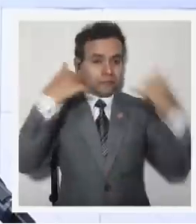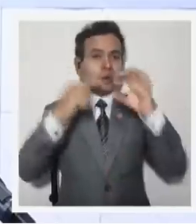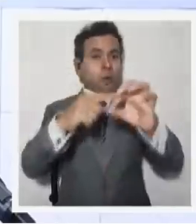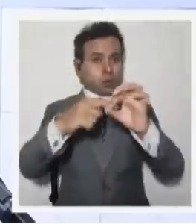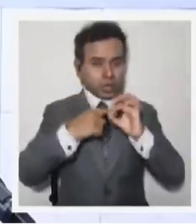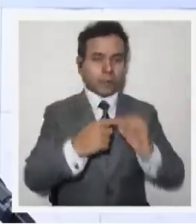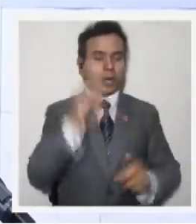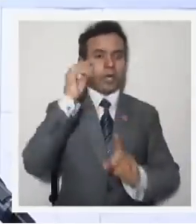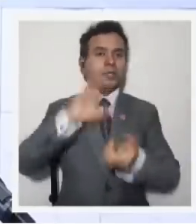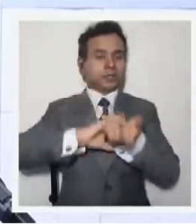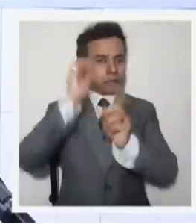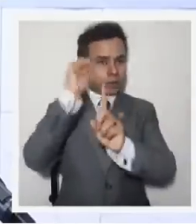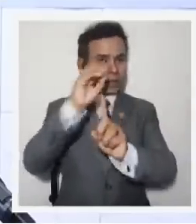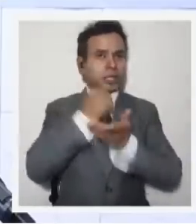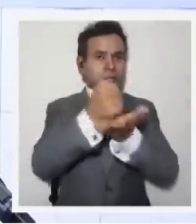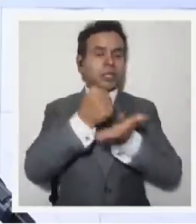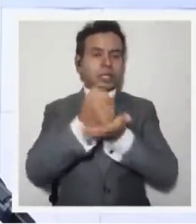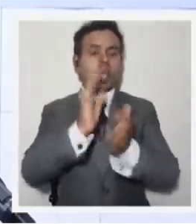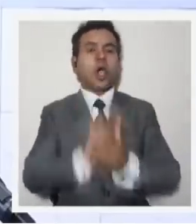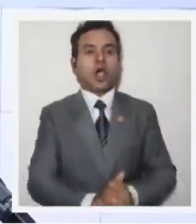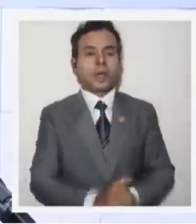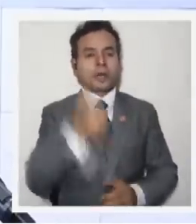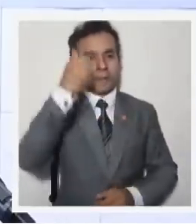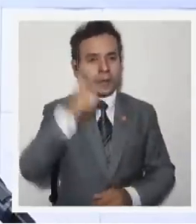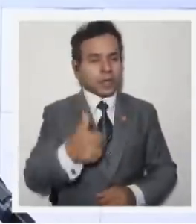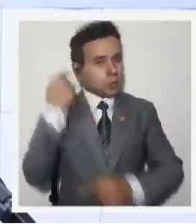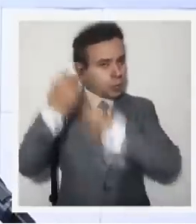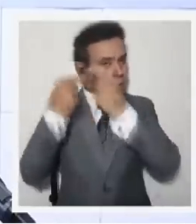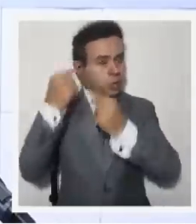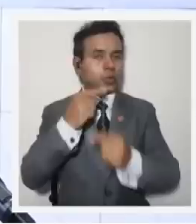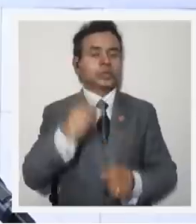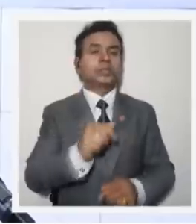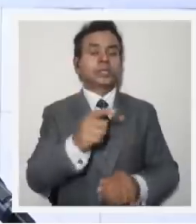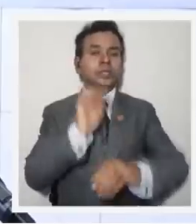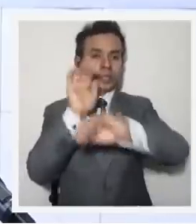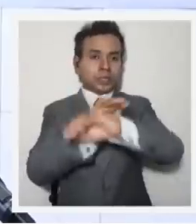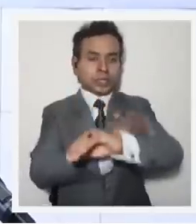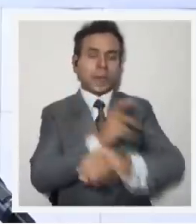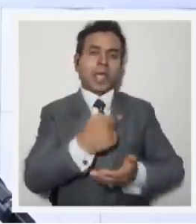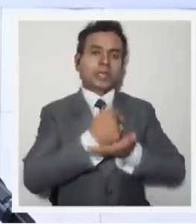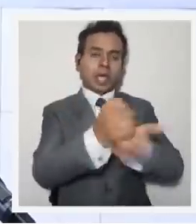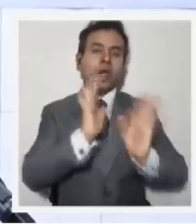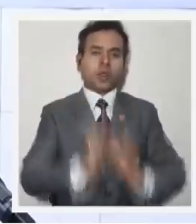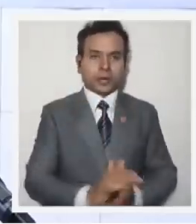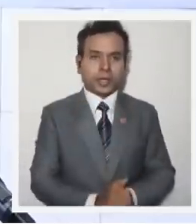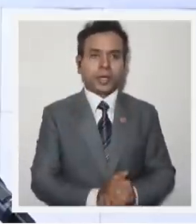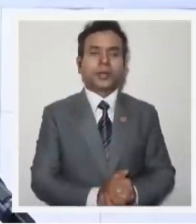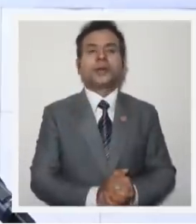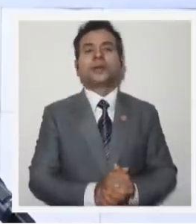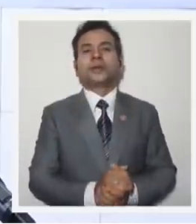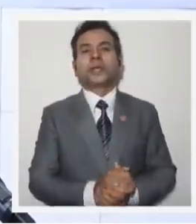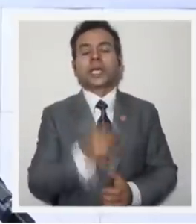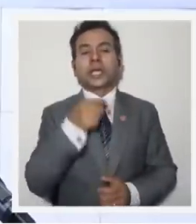করি এবং যথাযথভাবে যেগুলো প্রশ্ন আসে তার উত্তর সমাধান আমরা দিতে চেষ্টা করি। এখানে এই ফোন কলের মাধ্যমে স্বাস্থ্যসেবার পরামর্শও দেওয়া